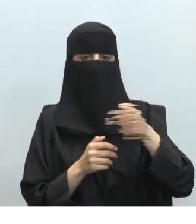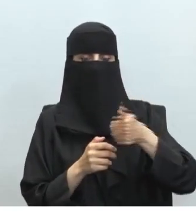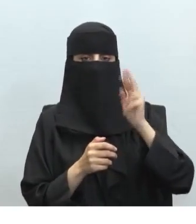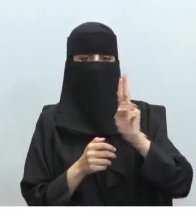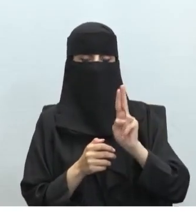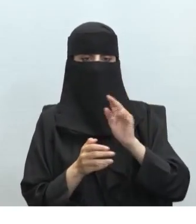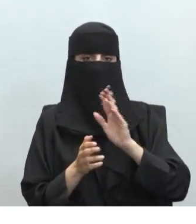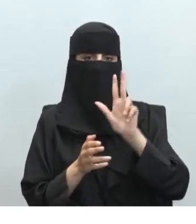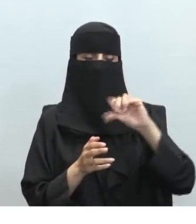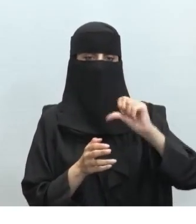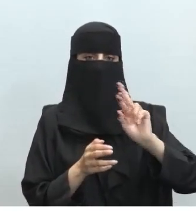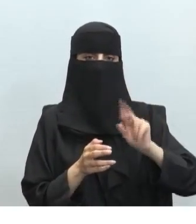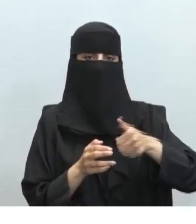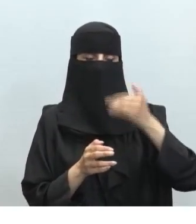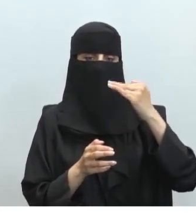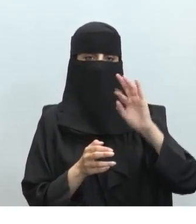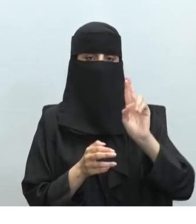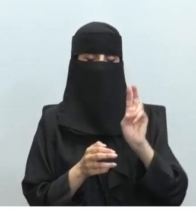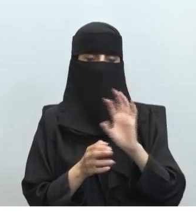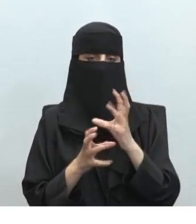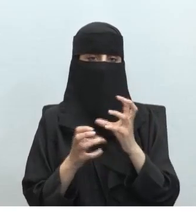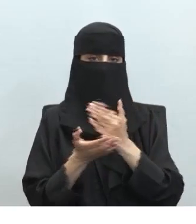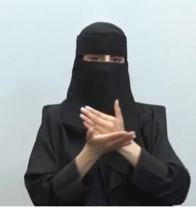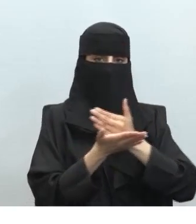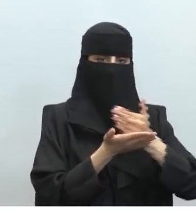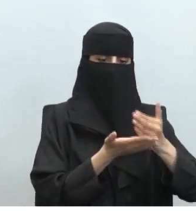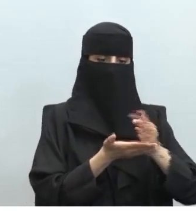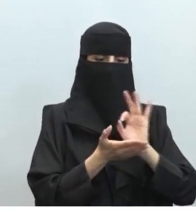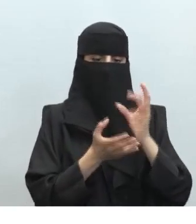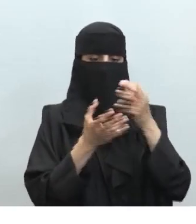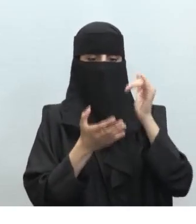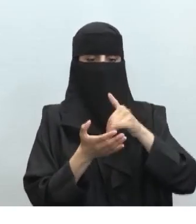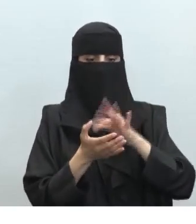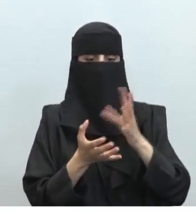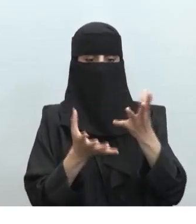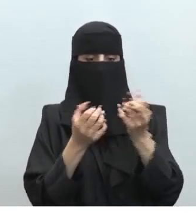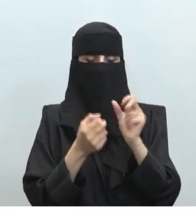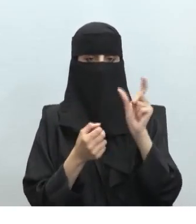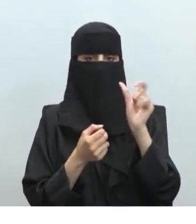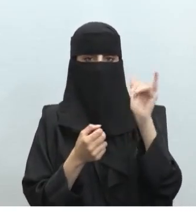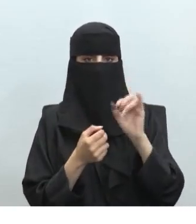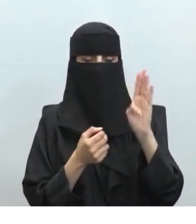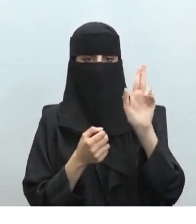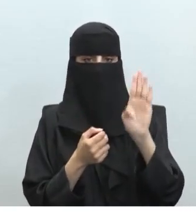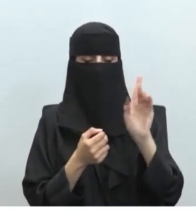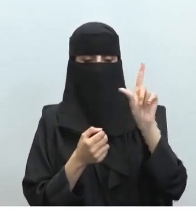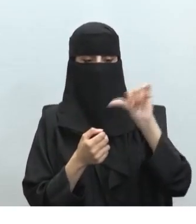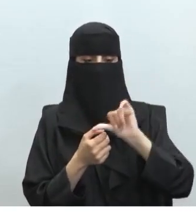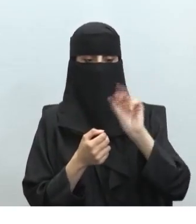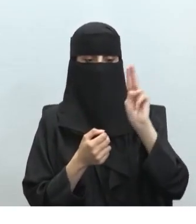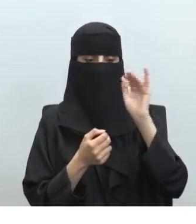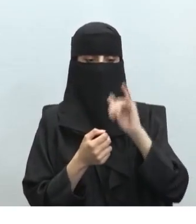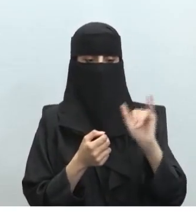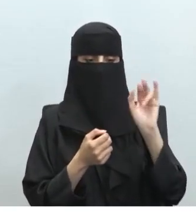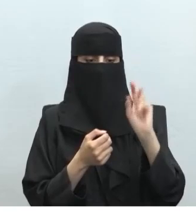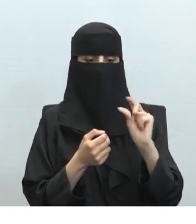تتضمن كسب نيوكليد واحد او خساره هذا النيوكليد واما تكون طفرات اضافه او طفرات حذف